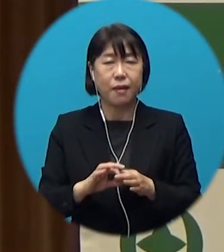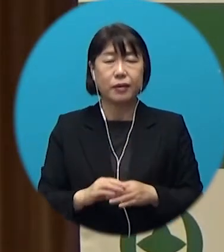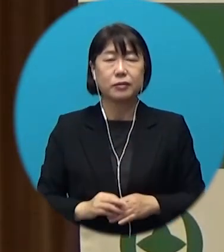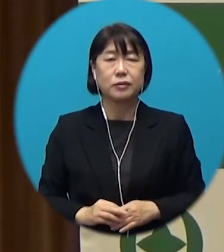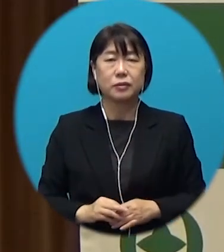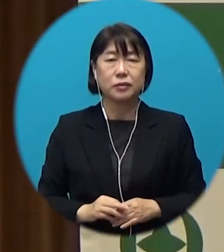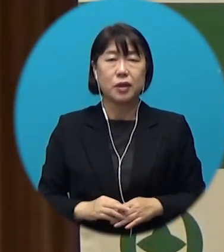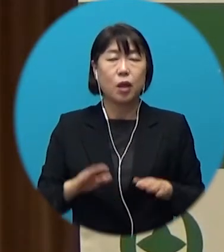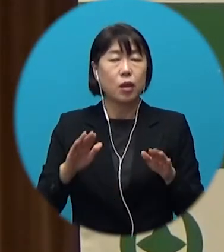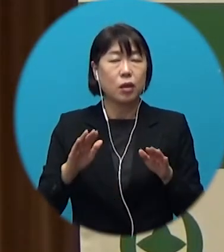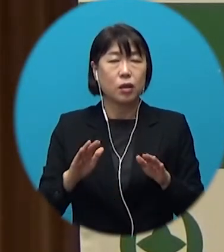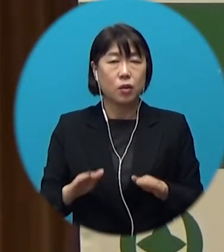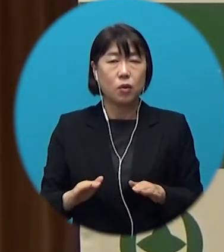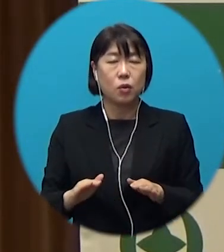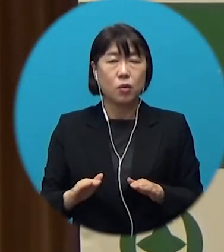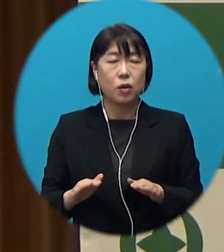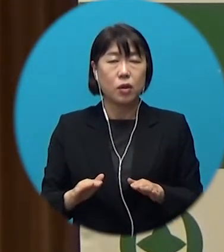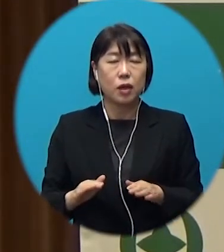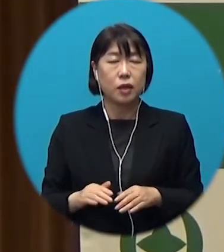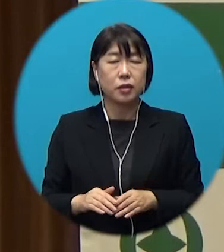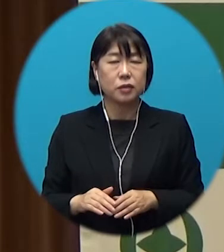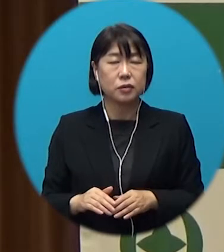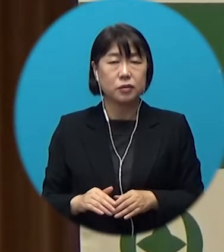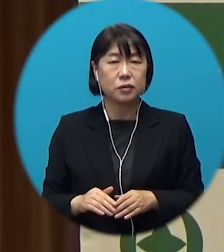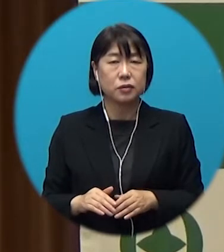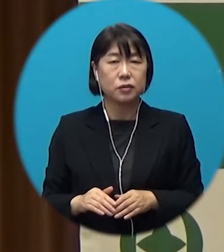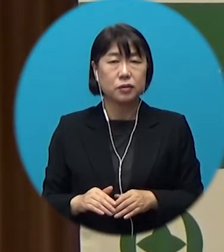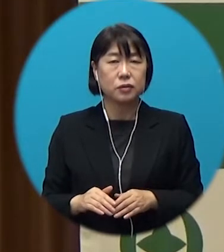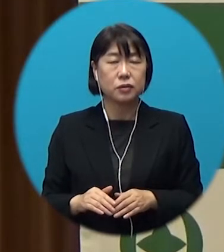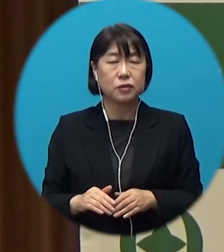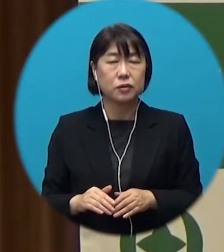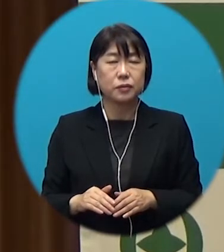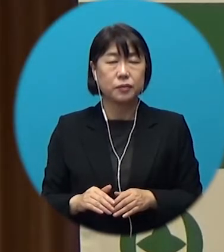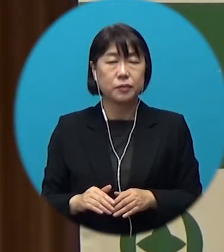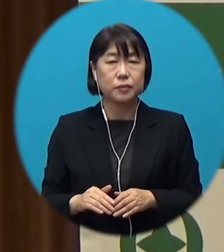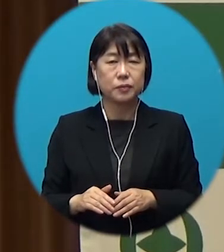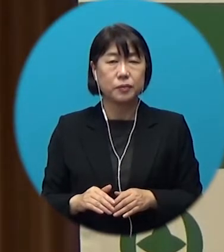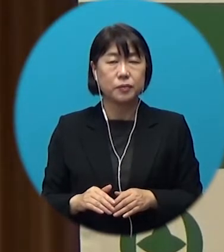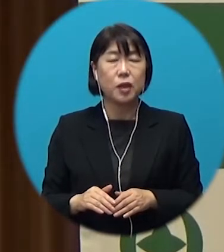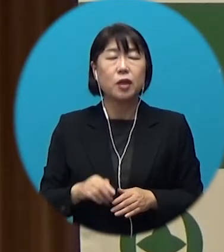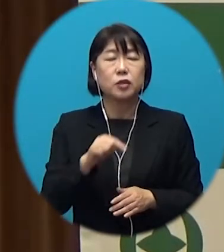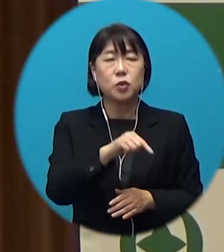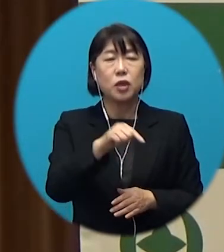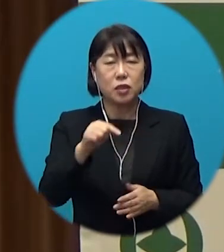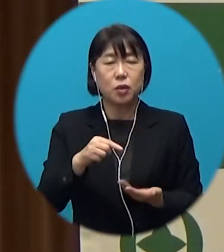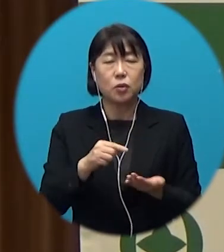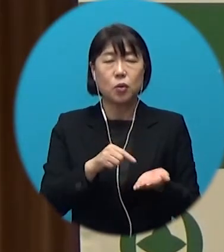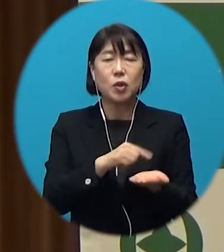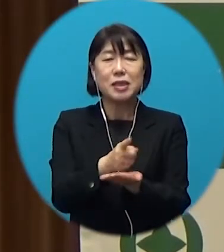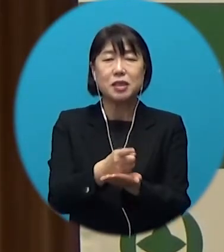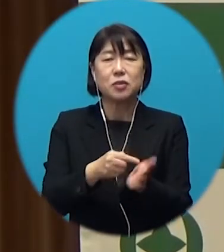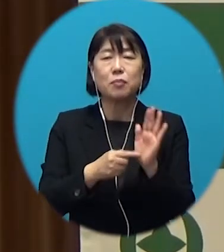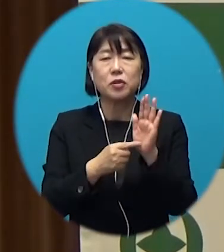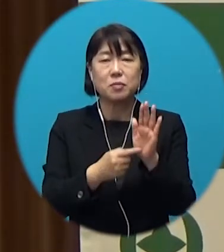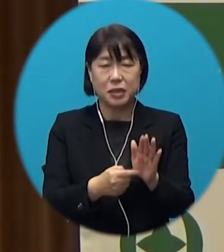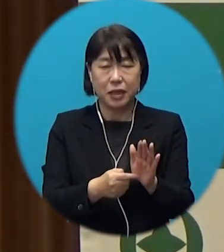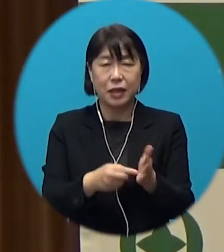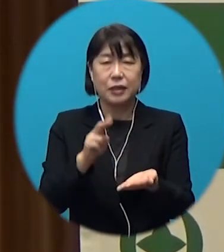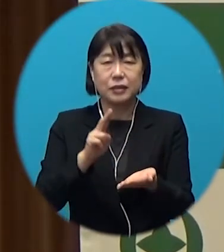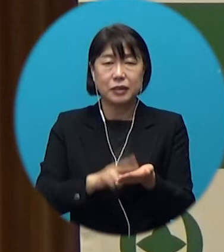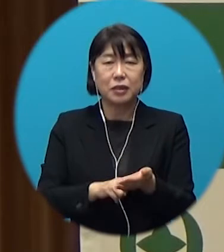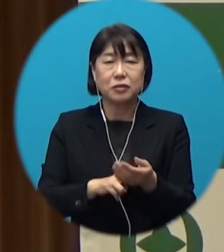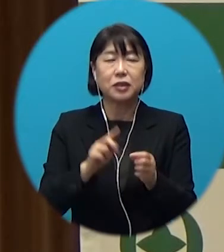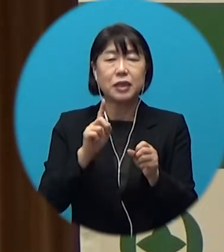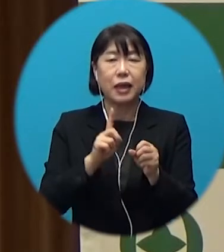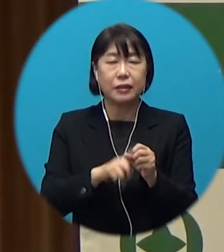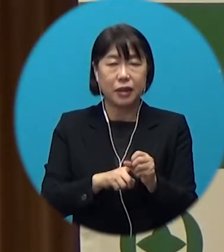回姿勢面での3つの羅針盤としてそれぞれ指針を発表されましたが、作成にあたり新型コロ